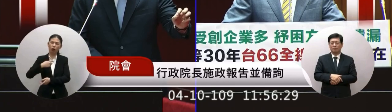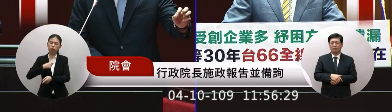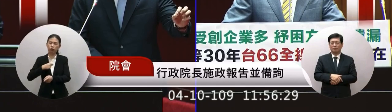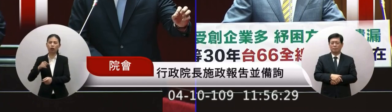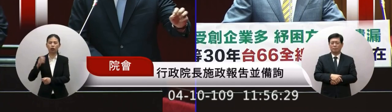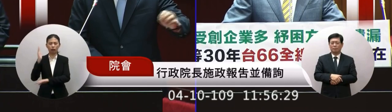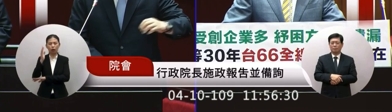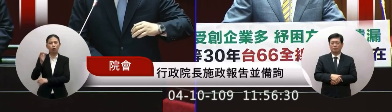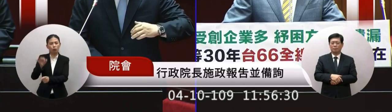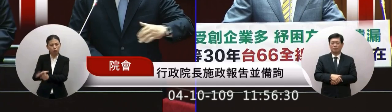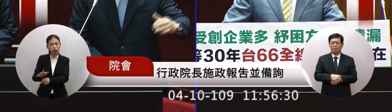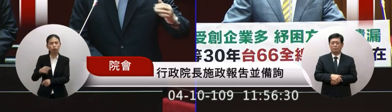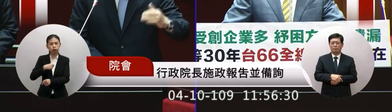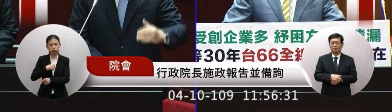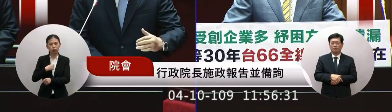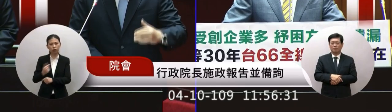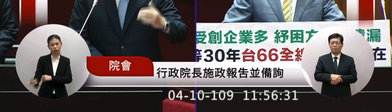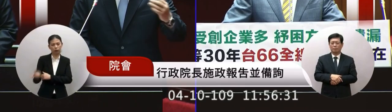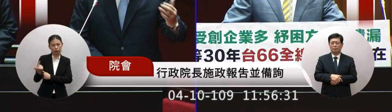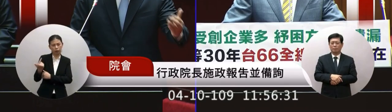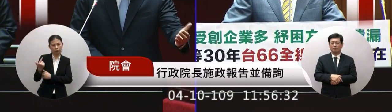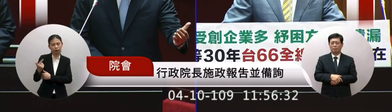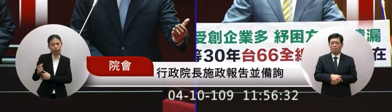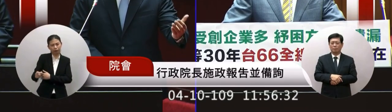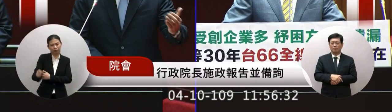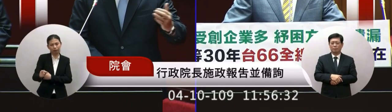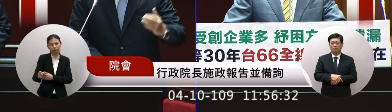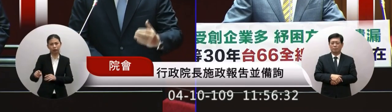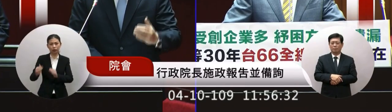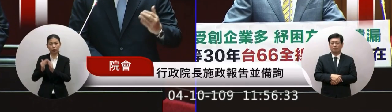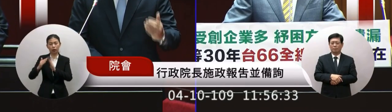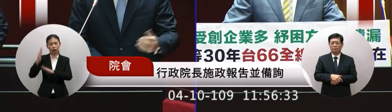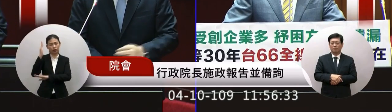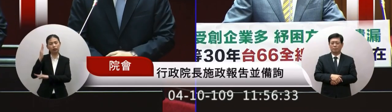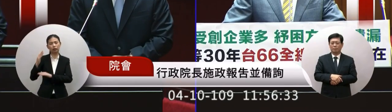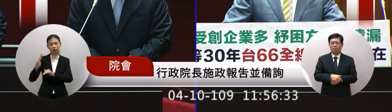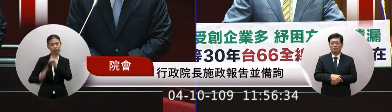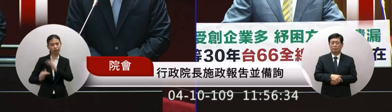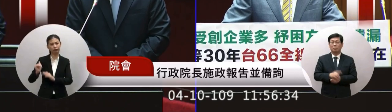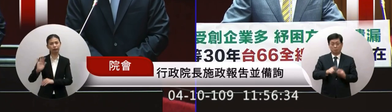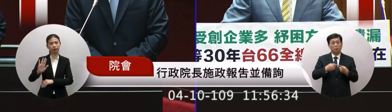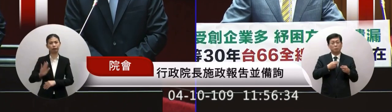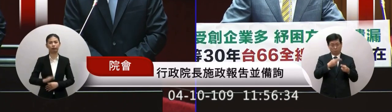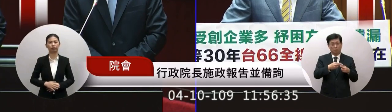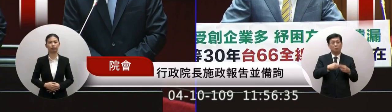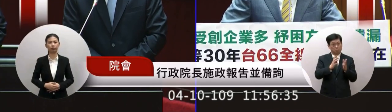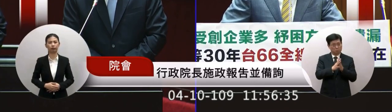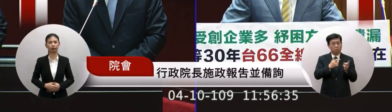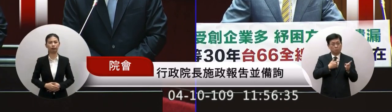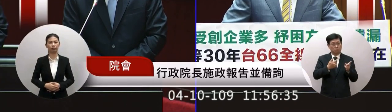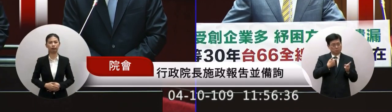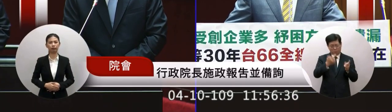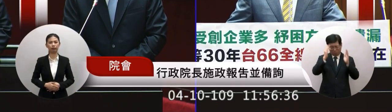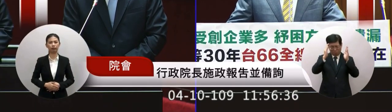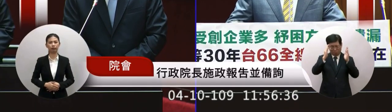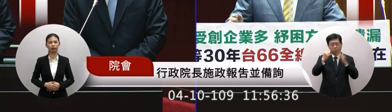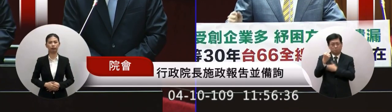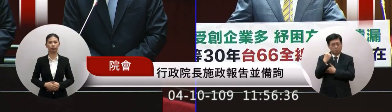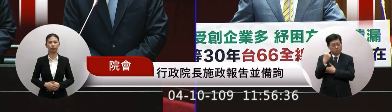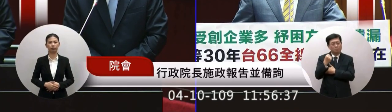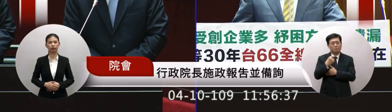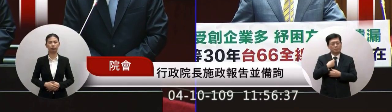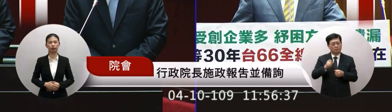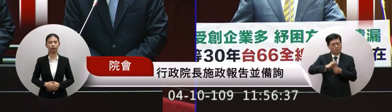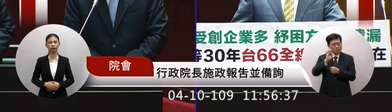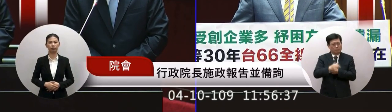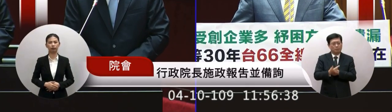偿。那我们也加速在处理，那包括桃园市政府也在协助。 那我相信都很认真的很努力的，现在